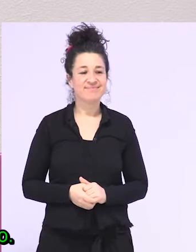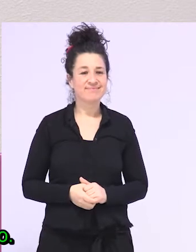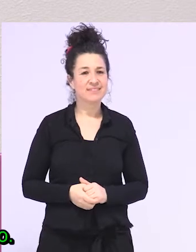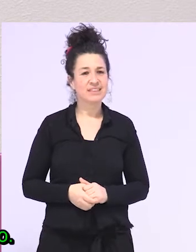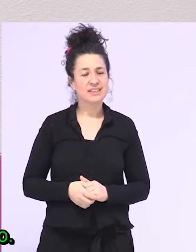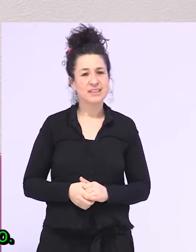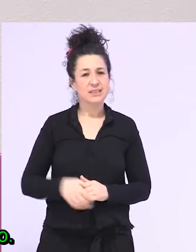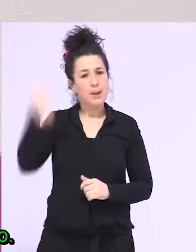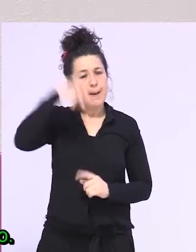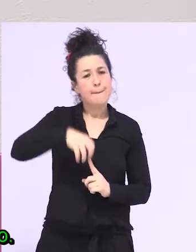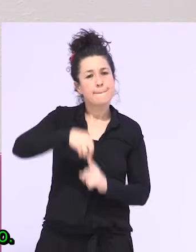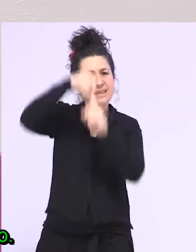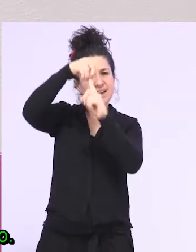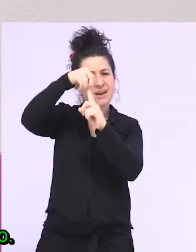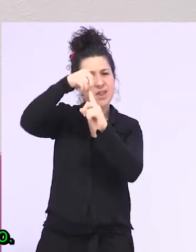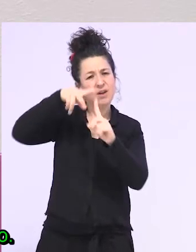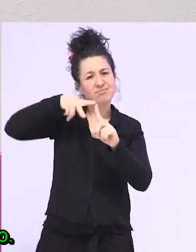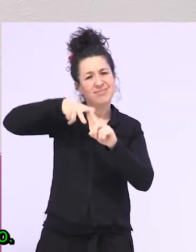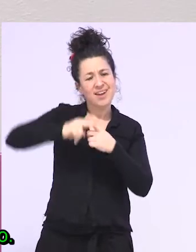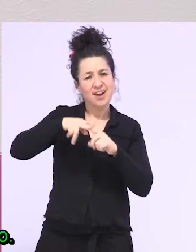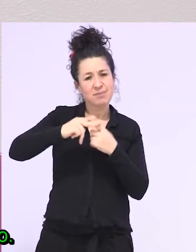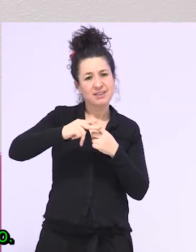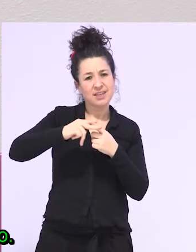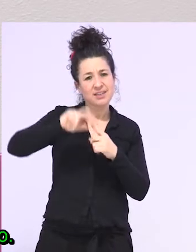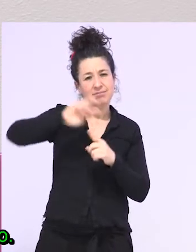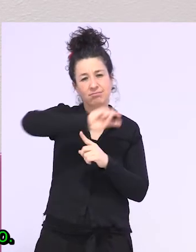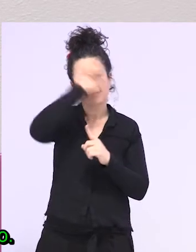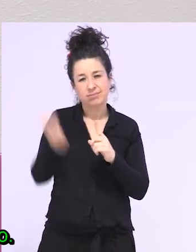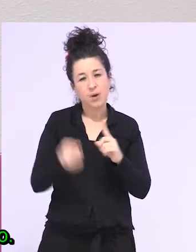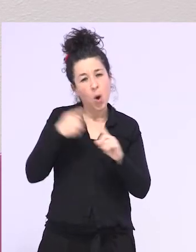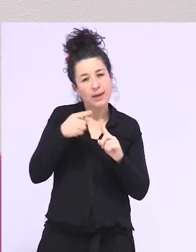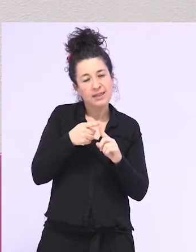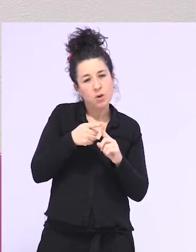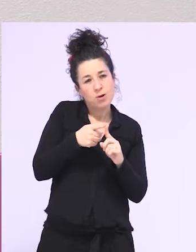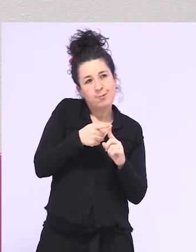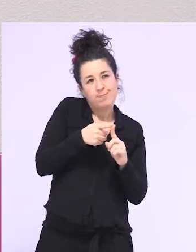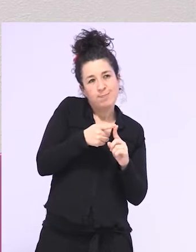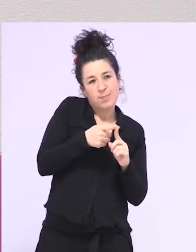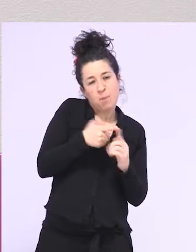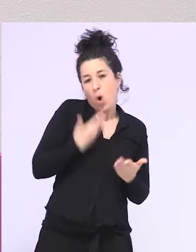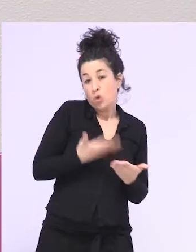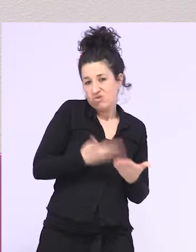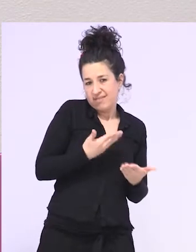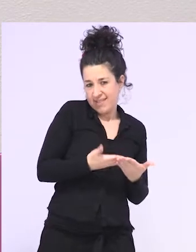patriarkatuak hainbat tresna dauzka, ez? Salbuespenaren narratiba hori eraikitzeko.